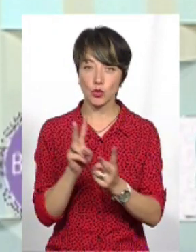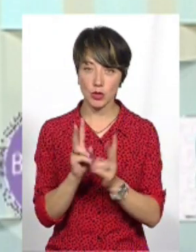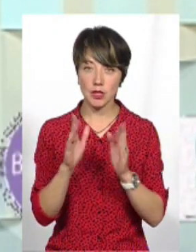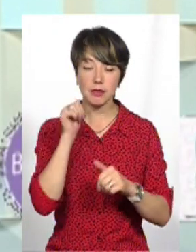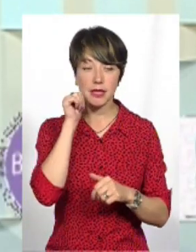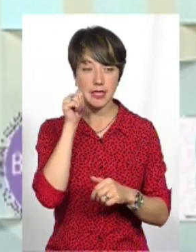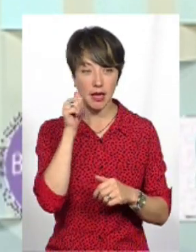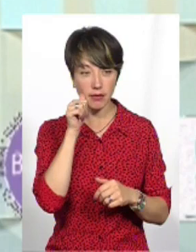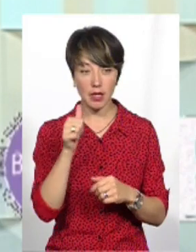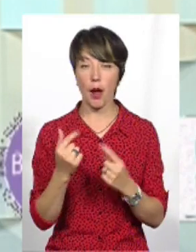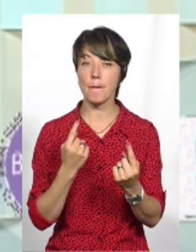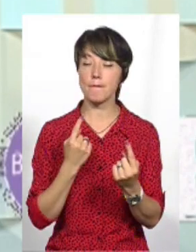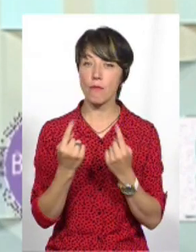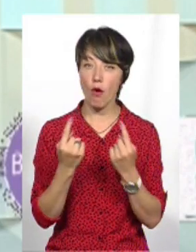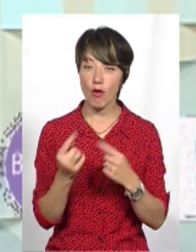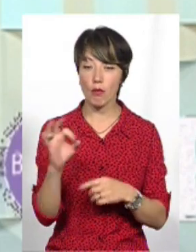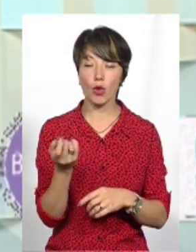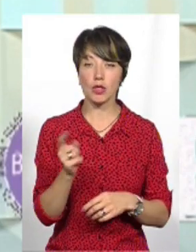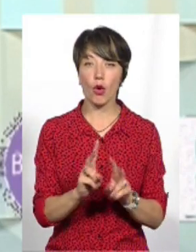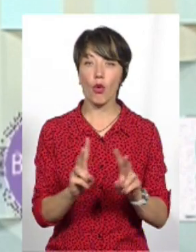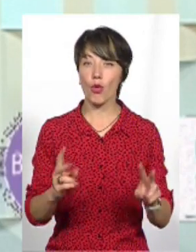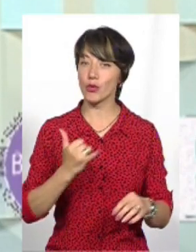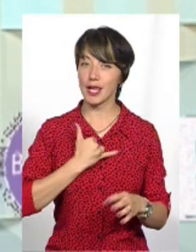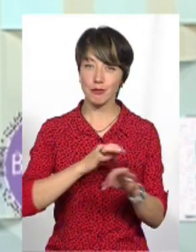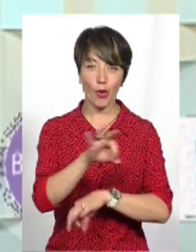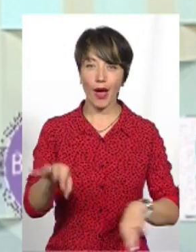зустрінемось завтра, поговоримо про тих, кого у